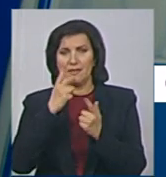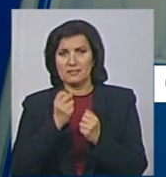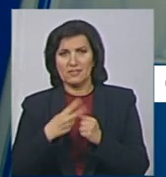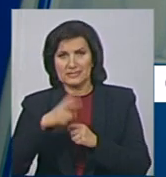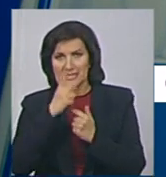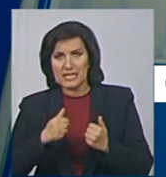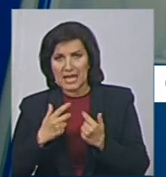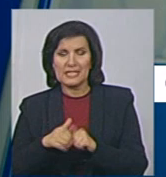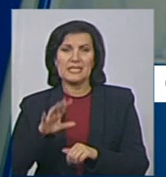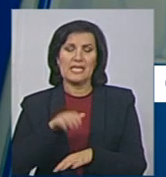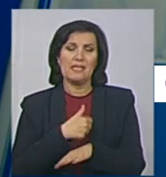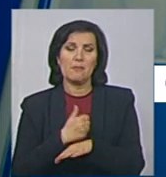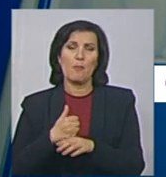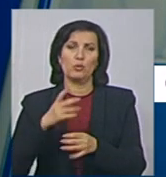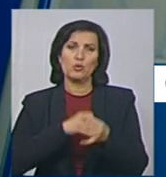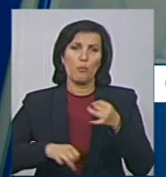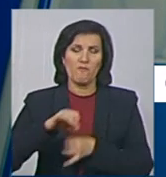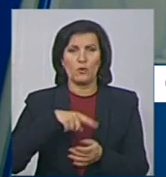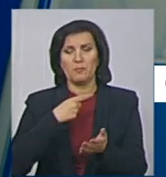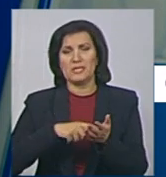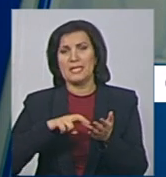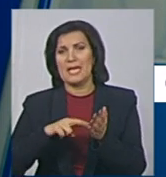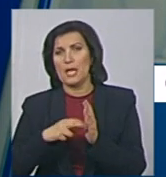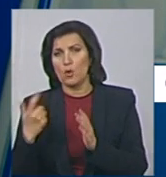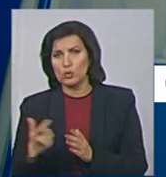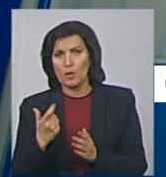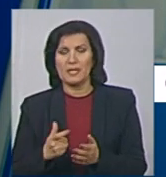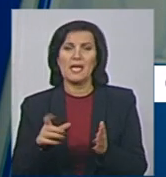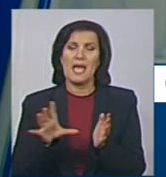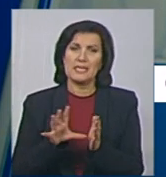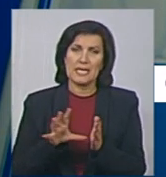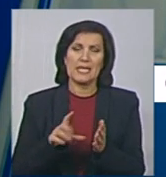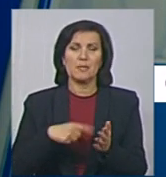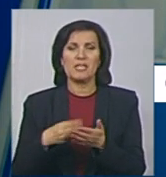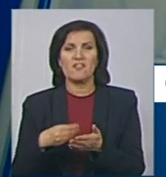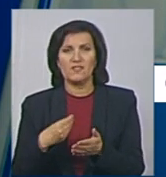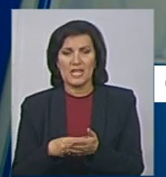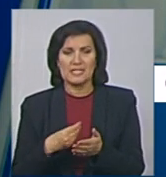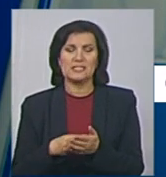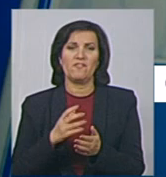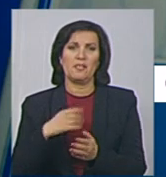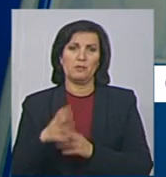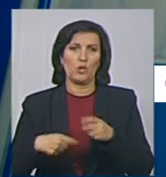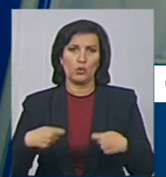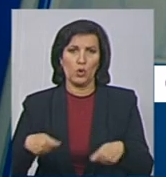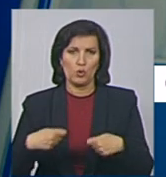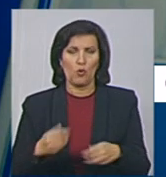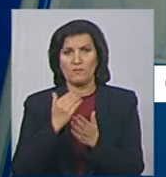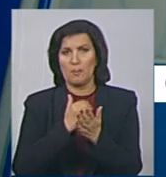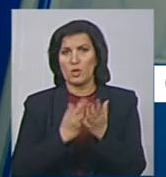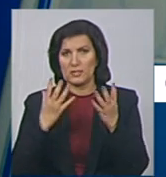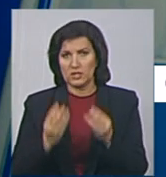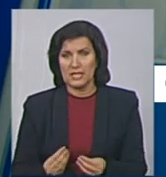у Буенос-Айресі питання економіки, енергетики, фінансів та міжнародної торгівлі. Також на порядку денному саміту ситуація